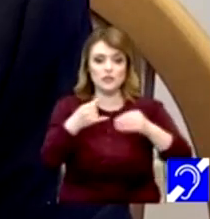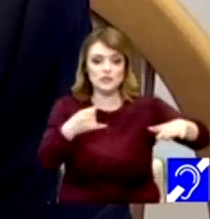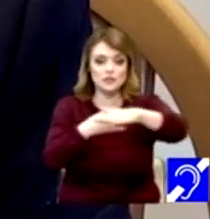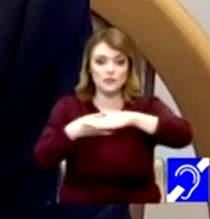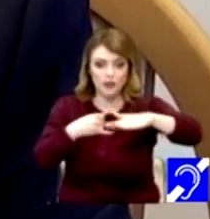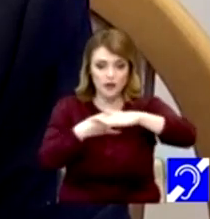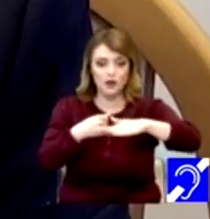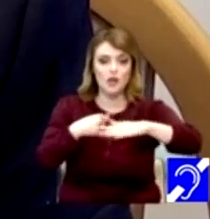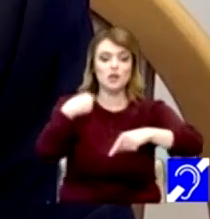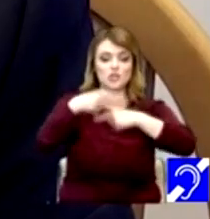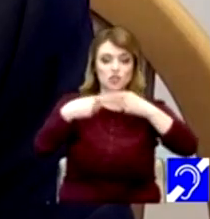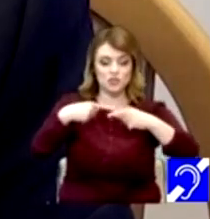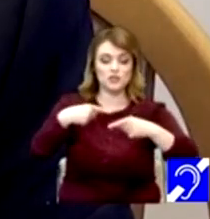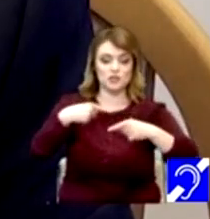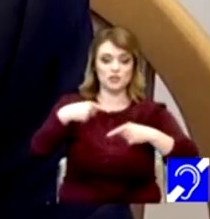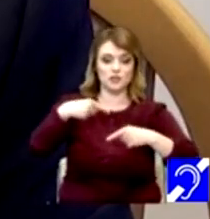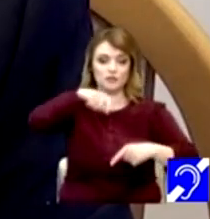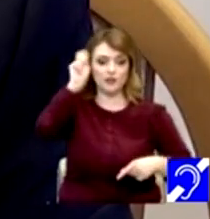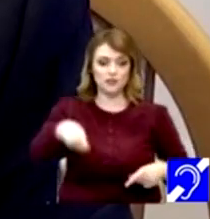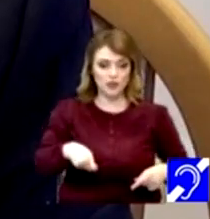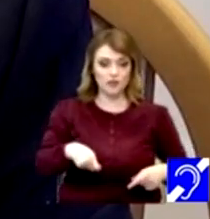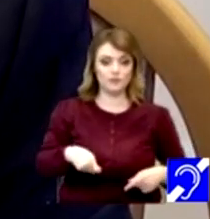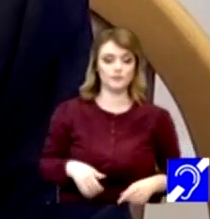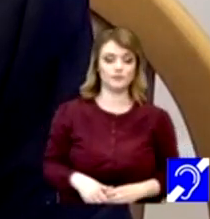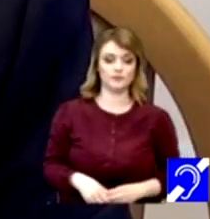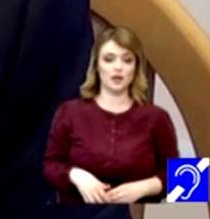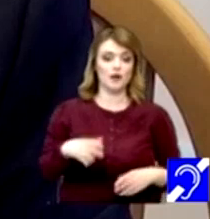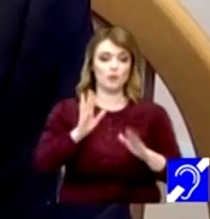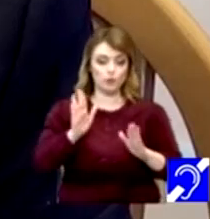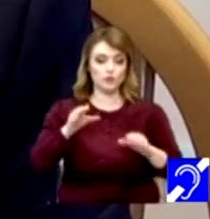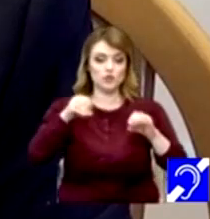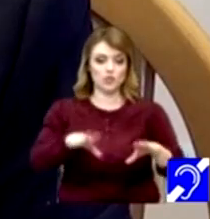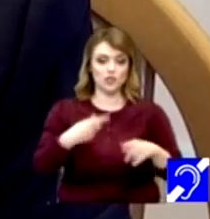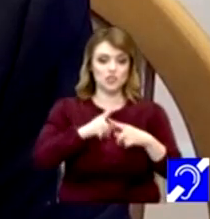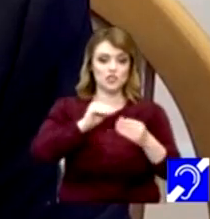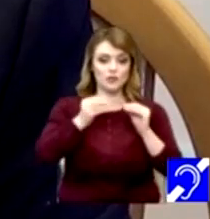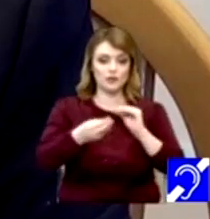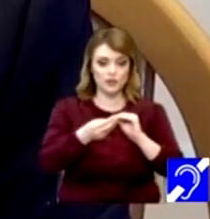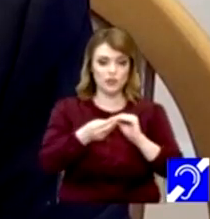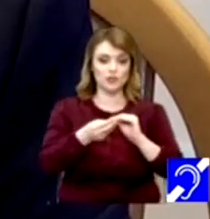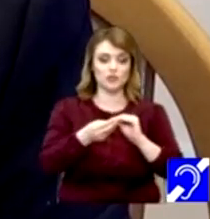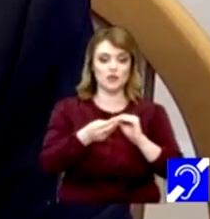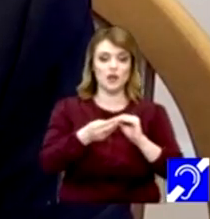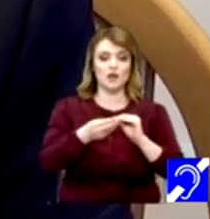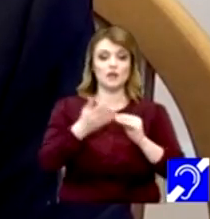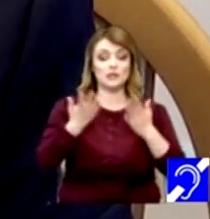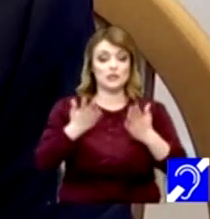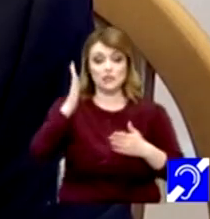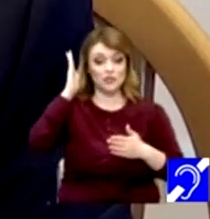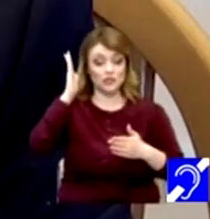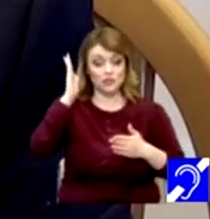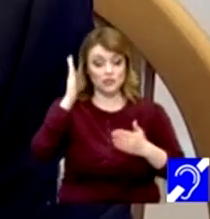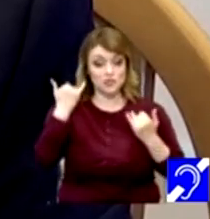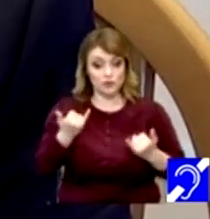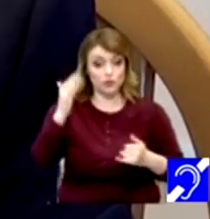наші території на цей час. От як буде далі, от це питання не сьогоднішнього дня, так точно. Ми